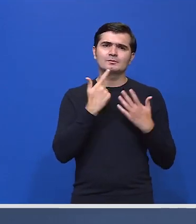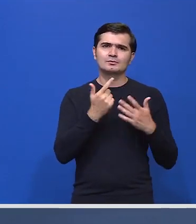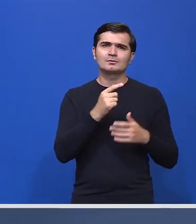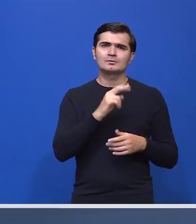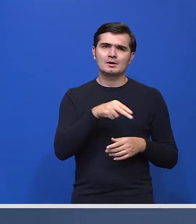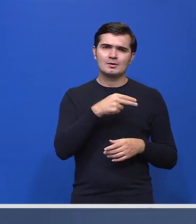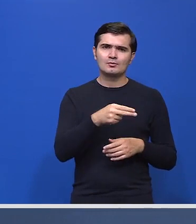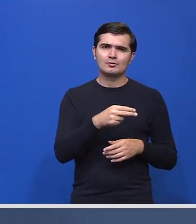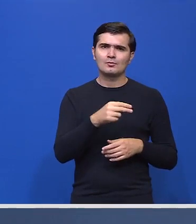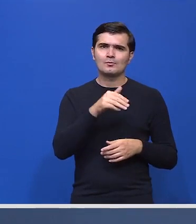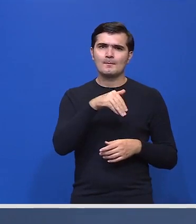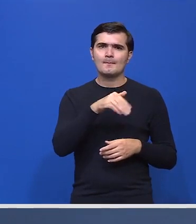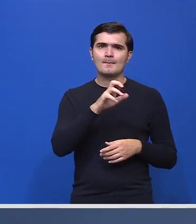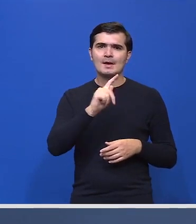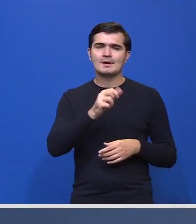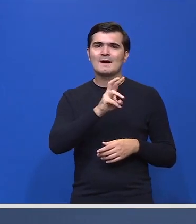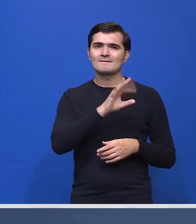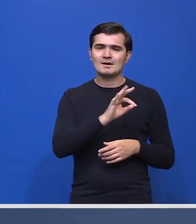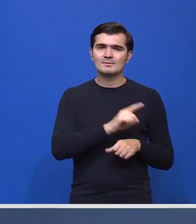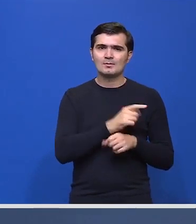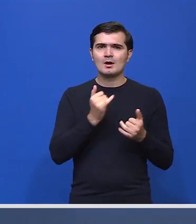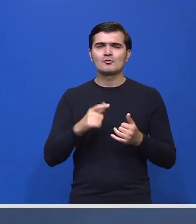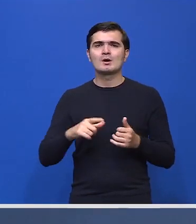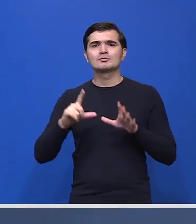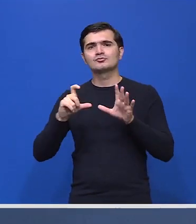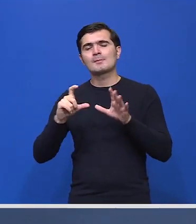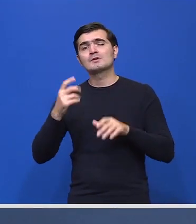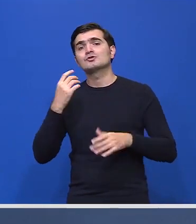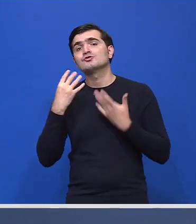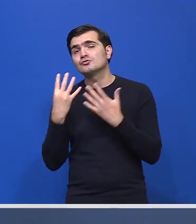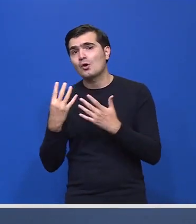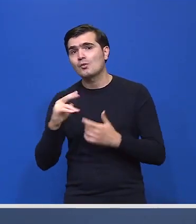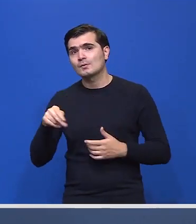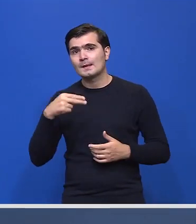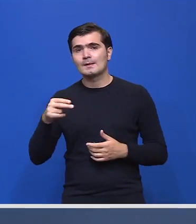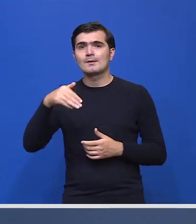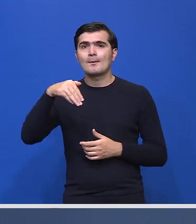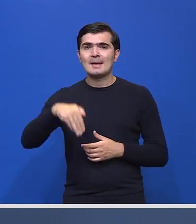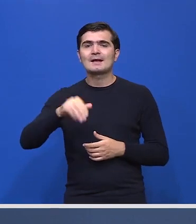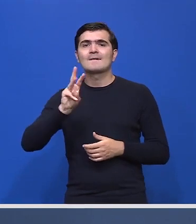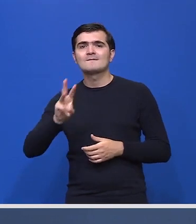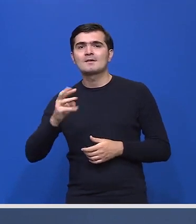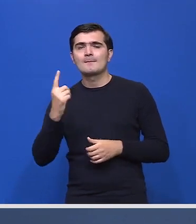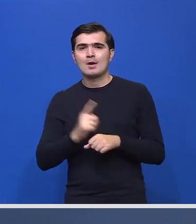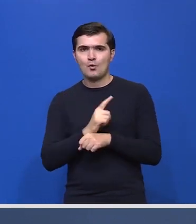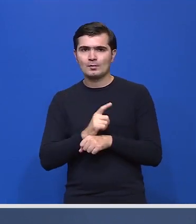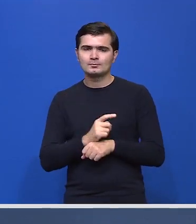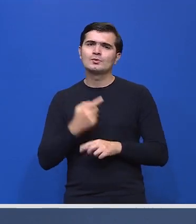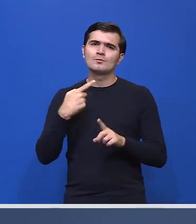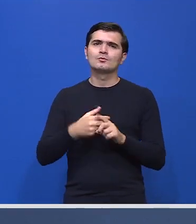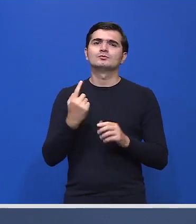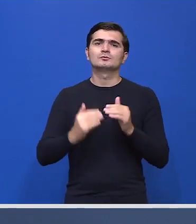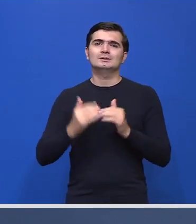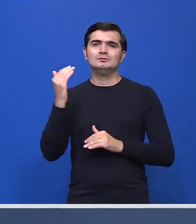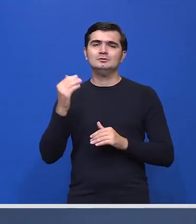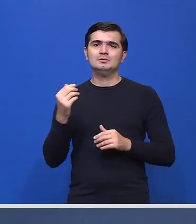euro pe megawatt-oră la 79 de euro pe megawatt-oră. De asemenea, o creștere